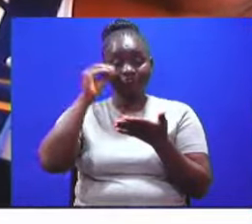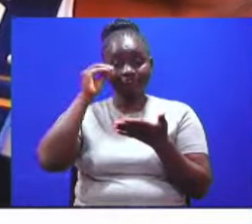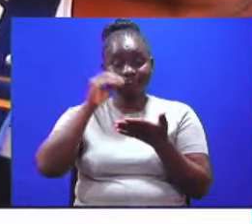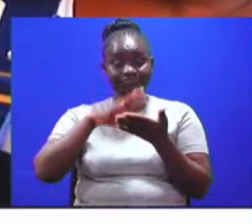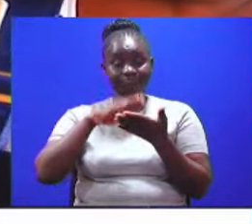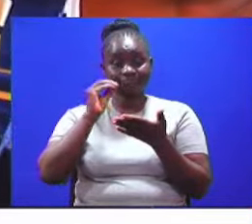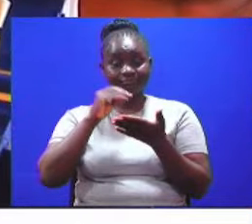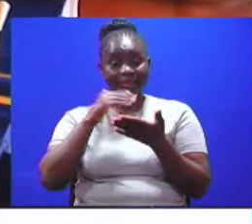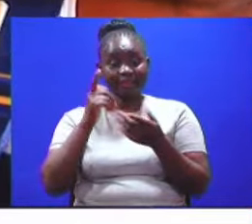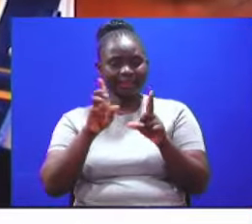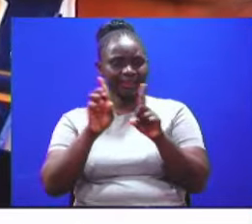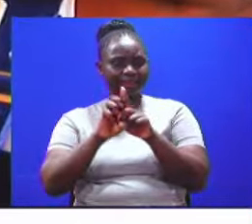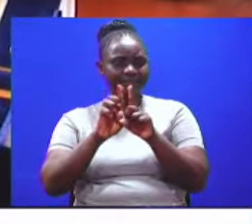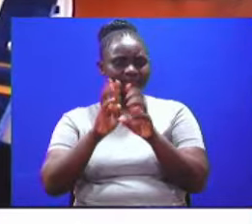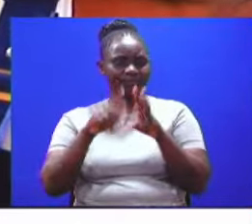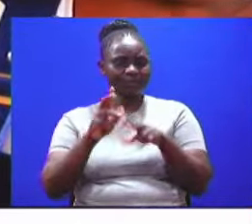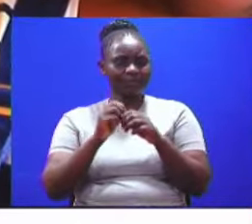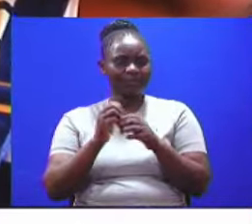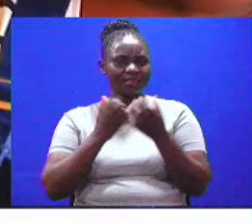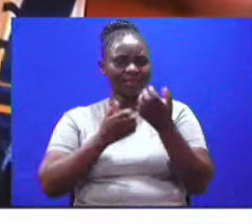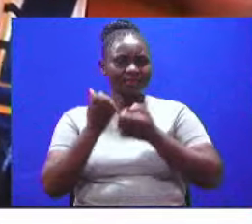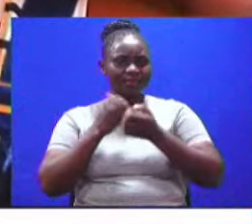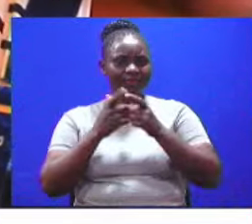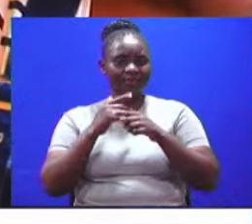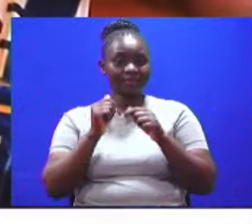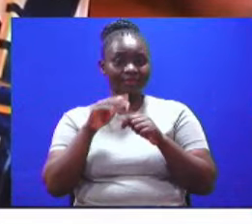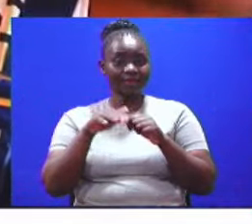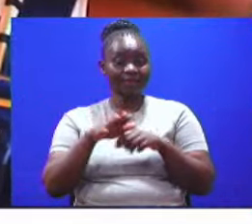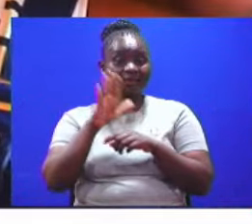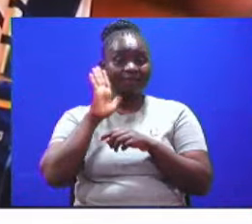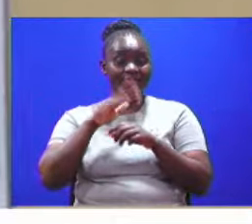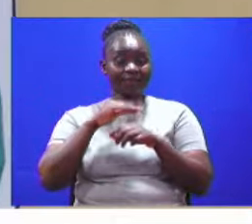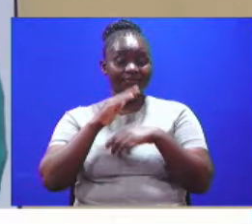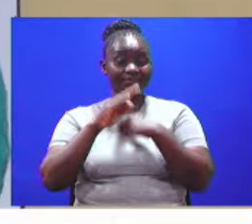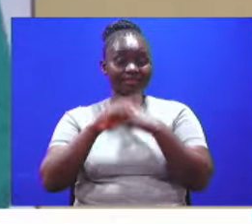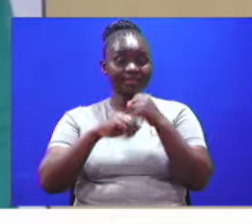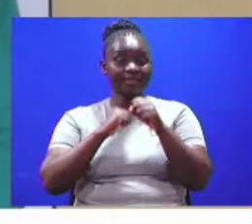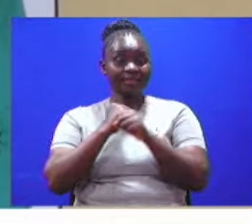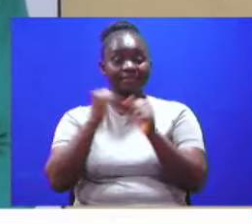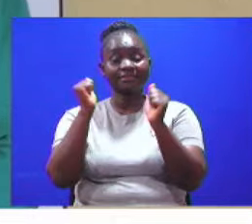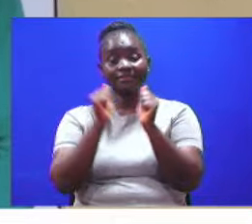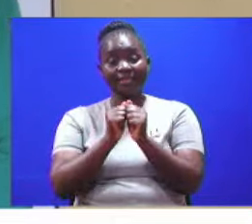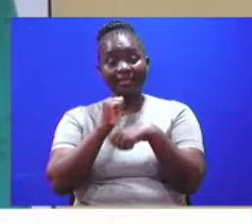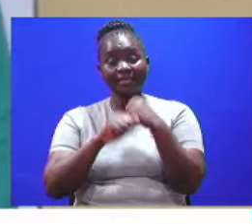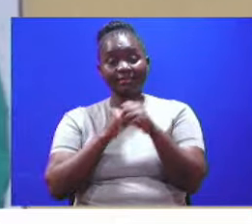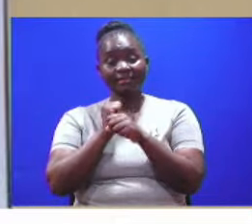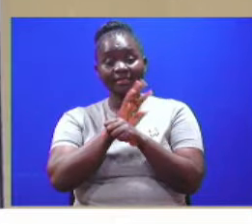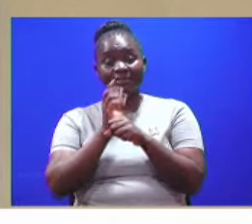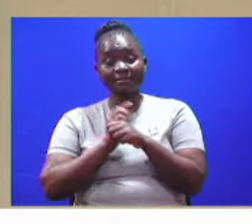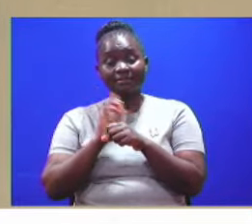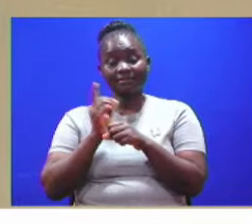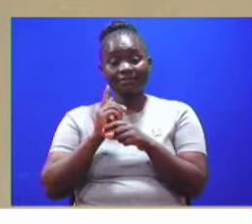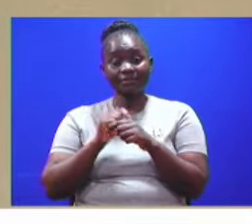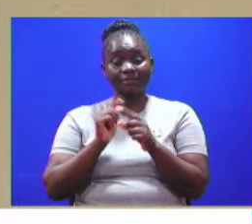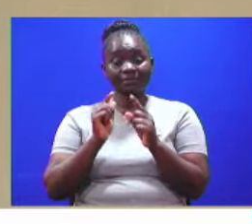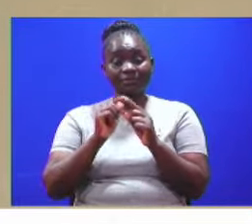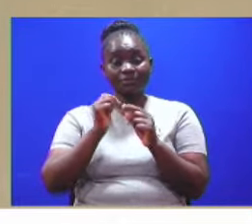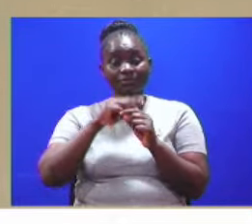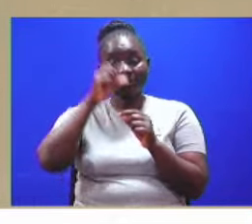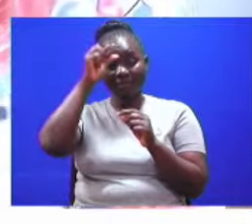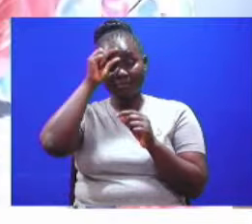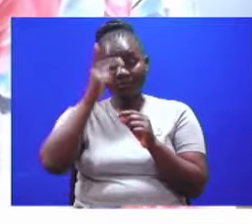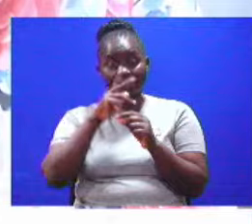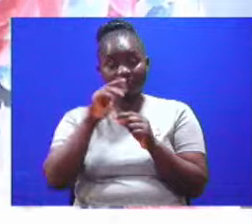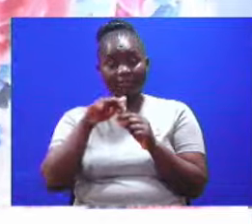kiredi kiriba alingi kurubali getu wetani miaka 5 wetani miaka 10 okona ku kubolia kwa bene guchese serikali kuligira lyo